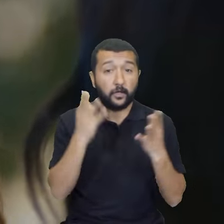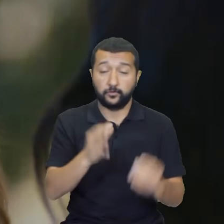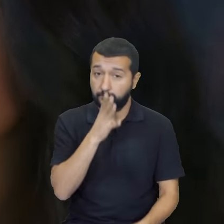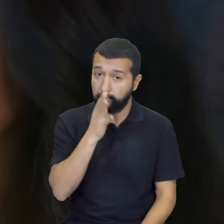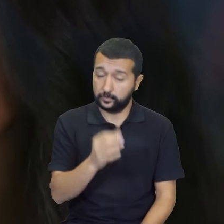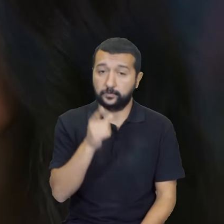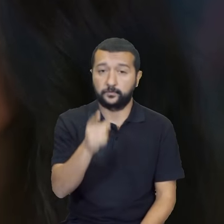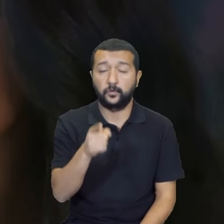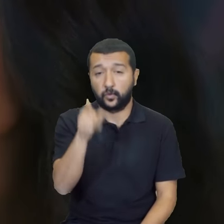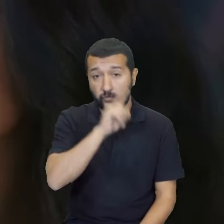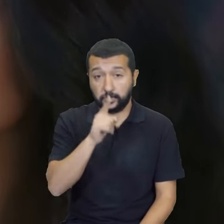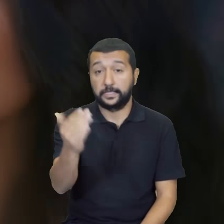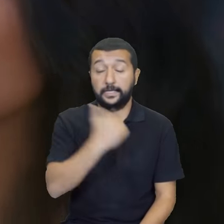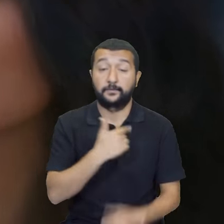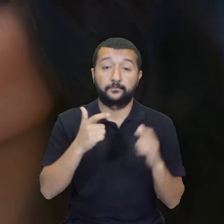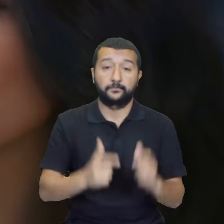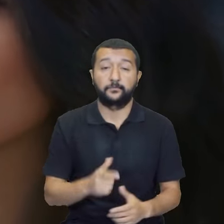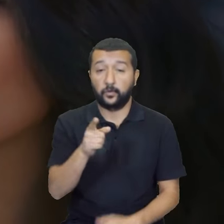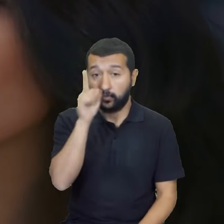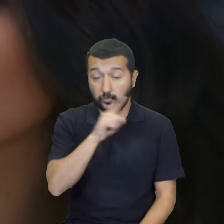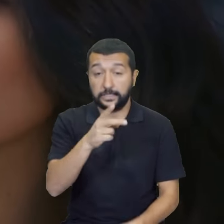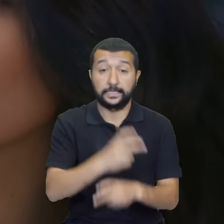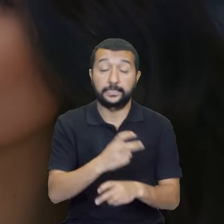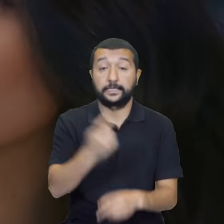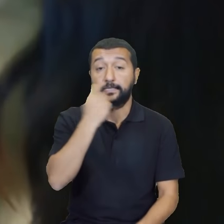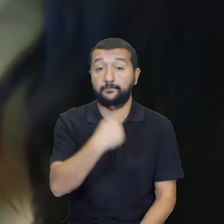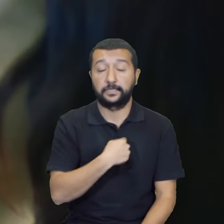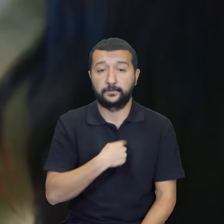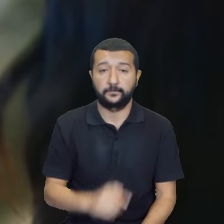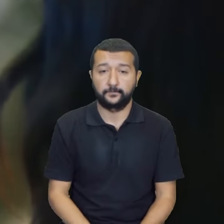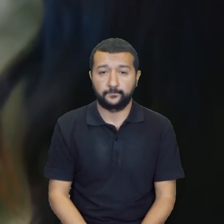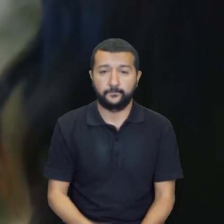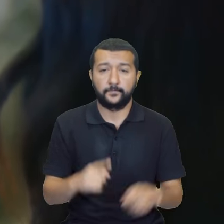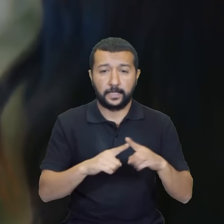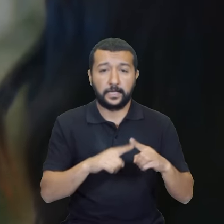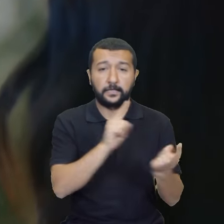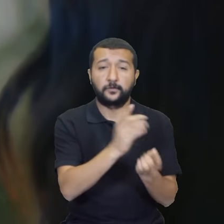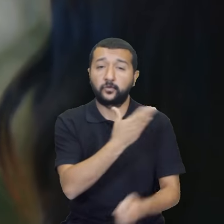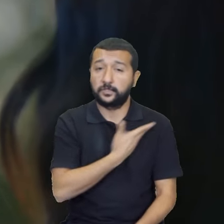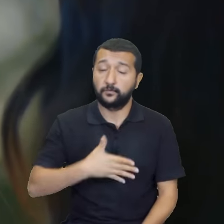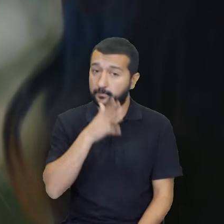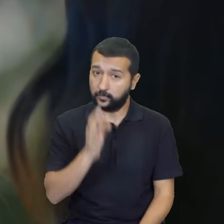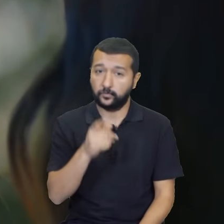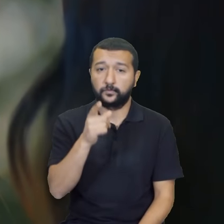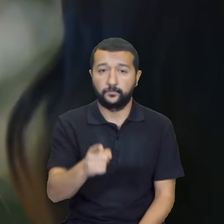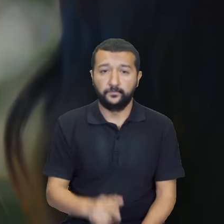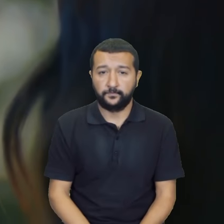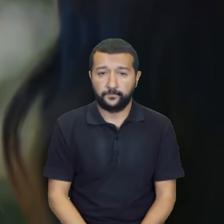olacağını biliyordun. O yüzden geldin bana. O yüzden tehdit ettin beni. Tarık'ı ne kadar çok sevdiğimi de